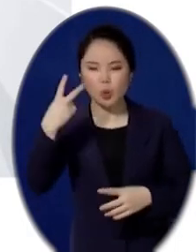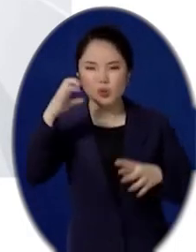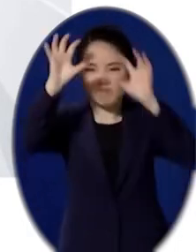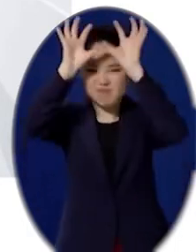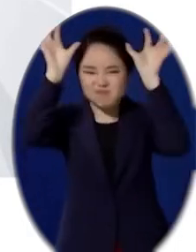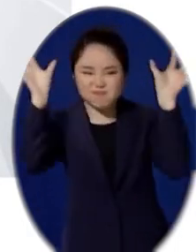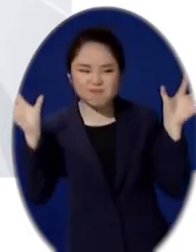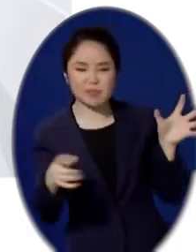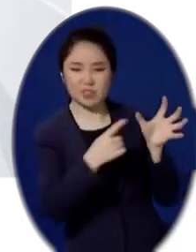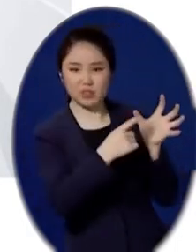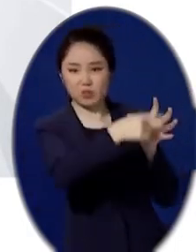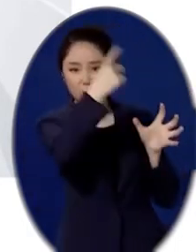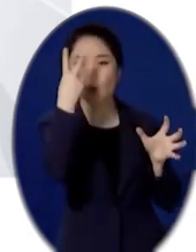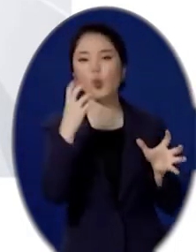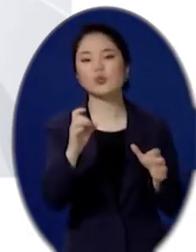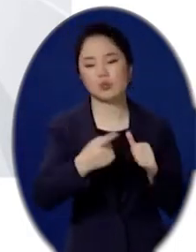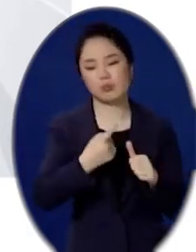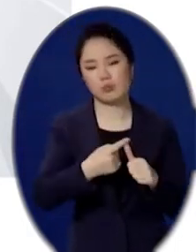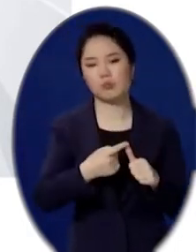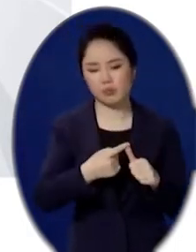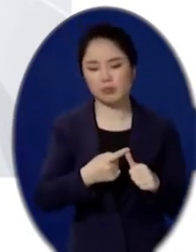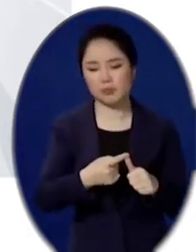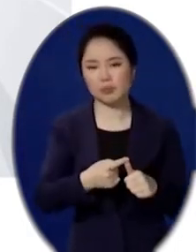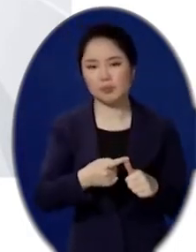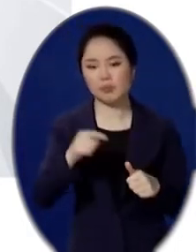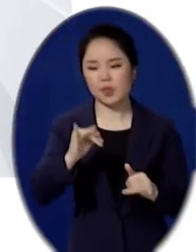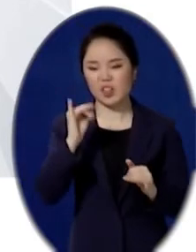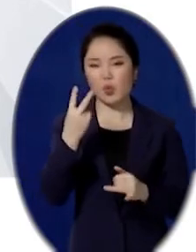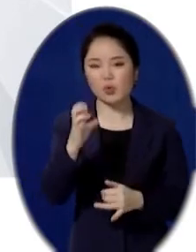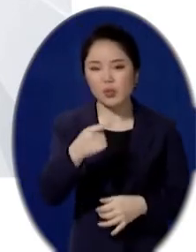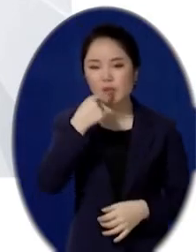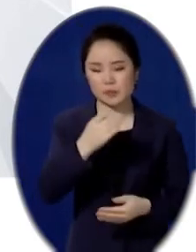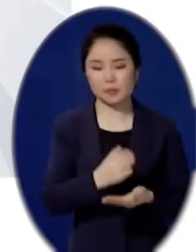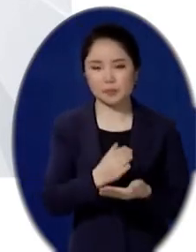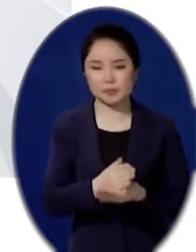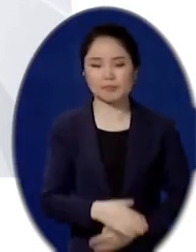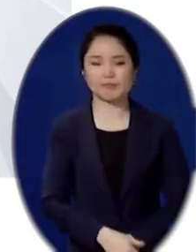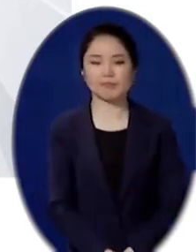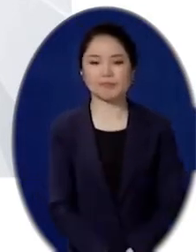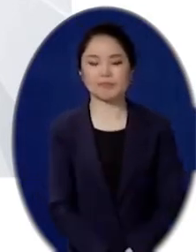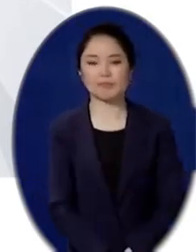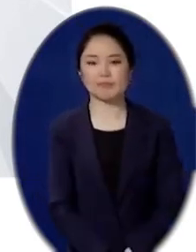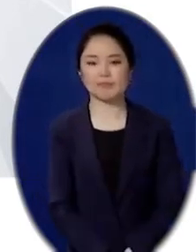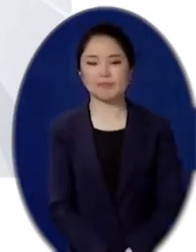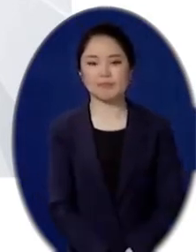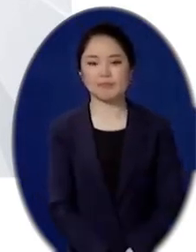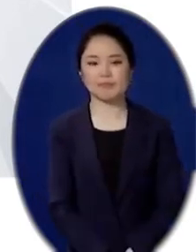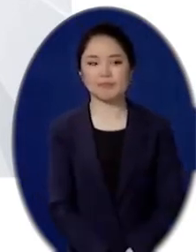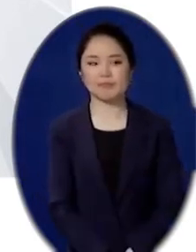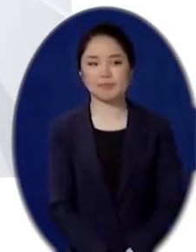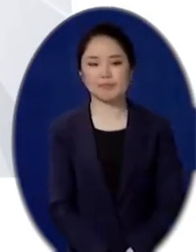байдаг урт ус хялхсыг рашлангийн хүзөөнд байгаа энэ их усыг доктор гэж хэлээд байгаа юм байна шүү дээ хүүхдүүдээ.